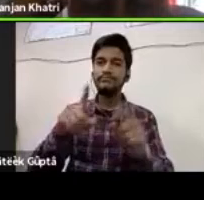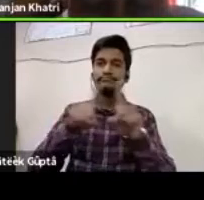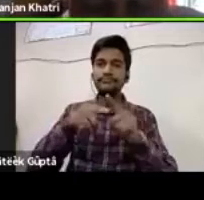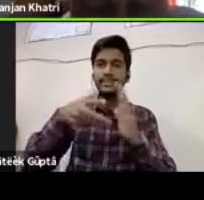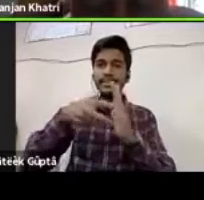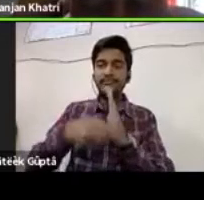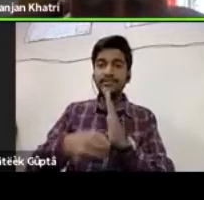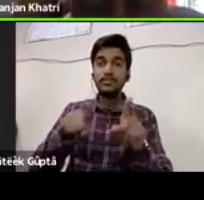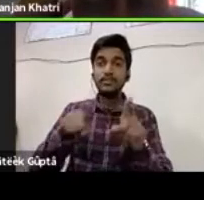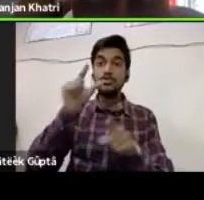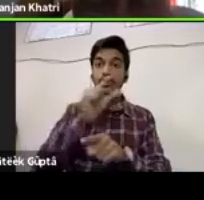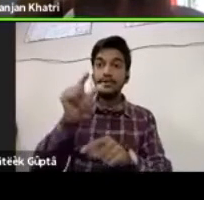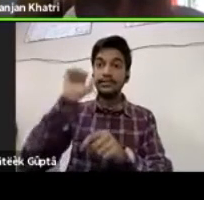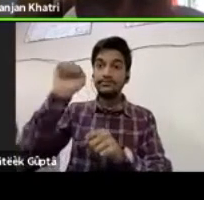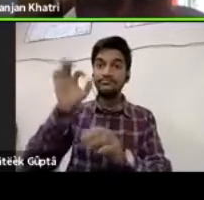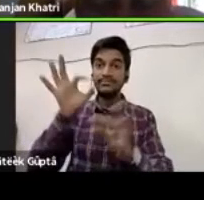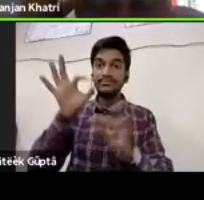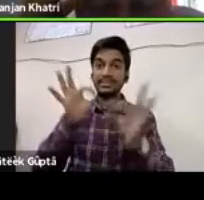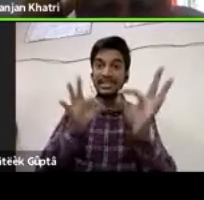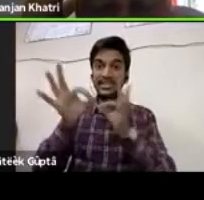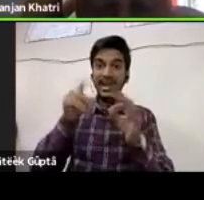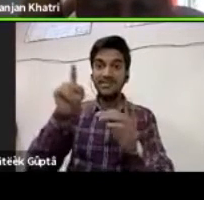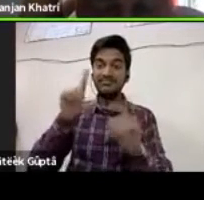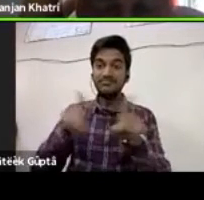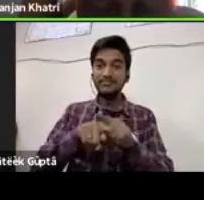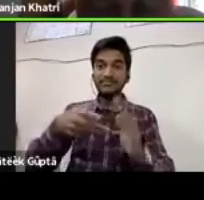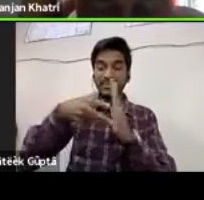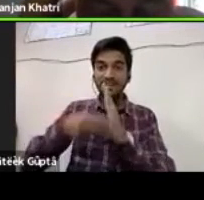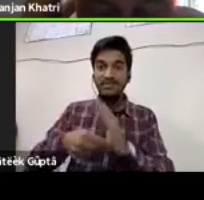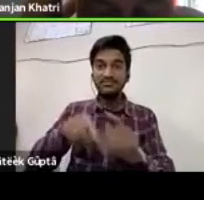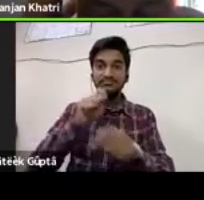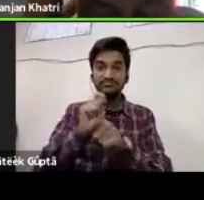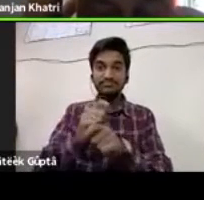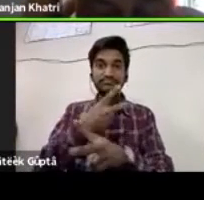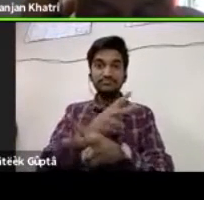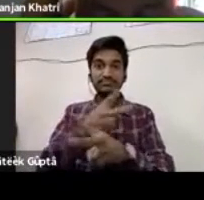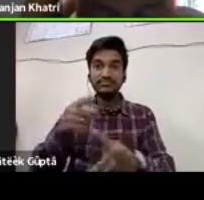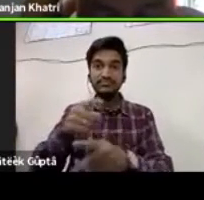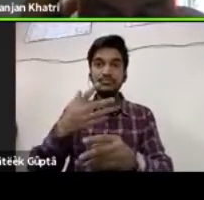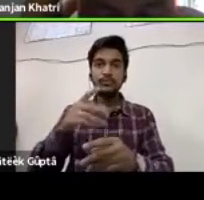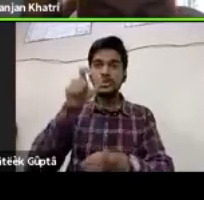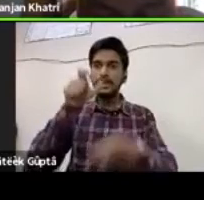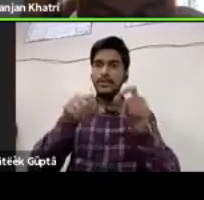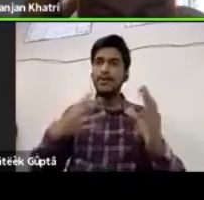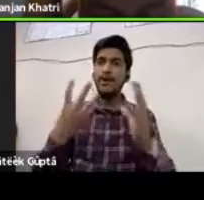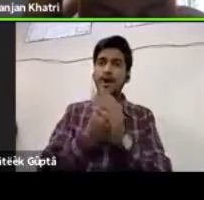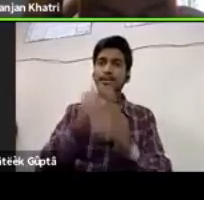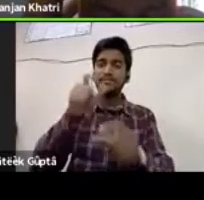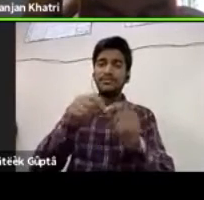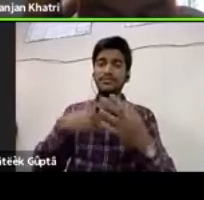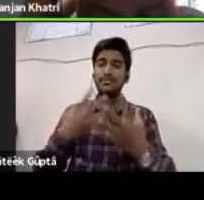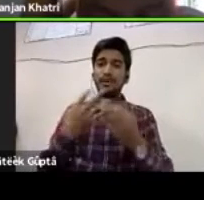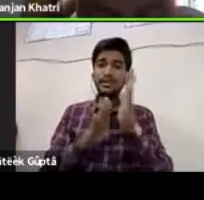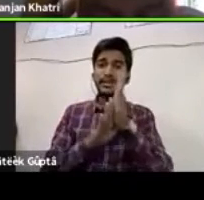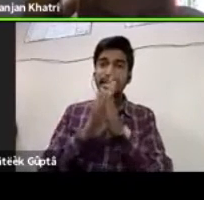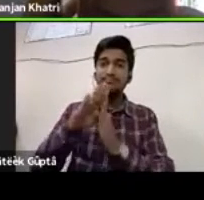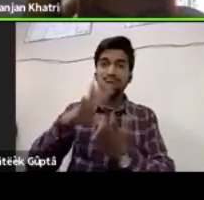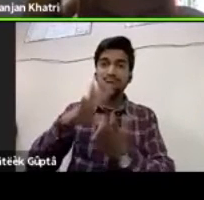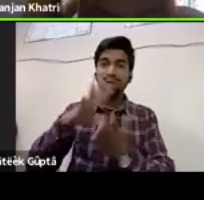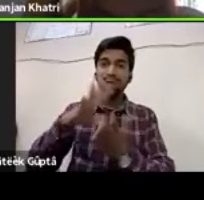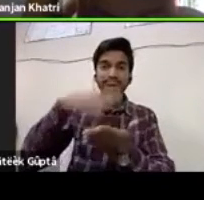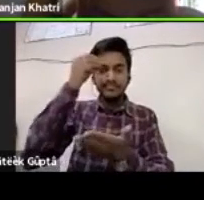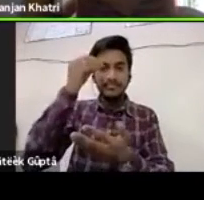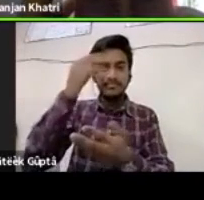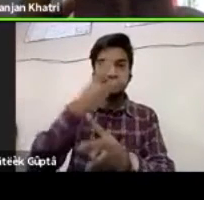यूनिवर्सल डिजाइन इज द डिजाइन ऑफ प्रोडक्ट्स एंड एनवायरनमेंट्स टू बी यूजेबल बाय ऑल पीपल टू द ग्रेटेस्ट एक्सटेंट पॉसिबल विदाउट द नीड फॉर